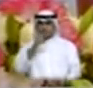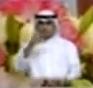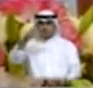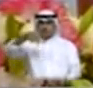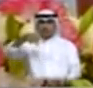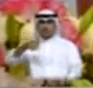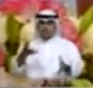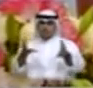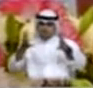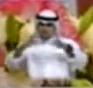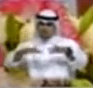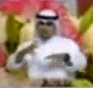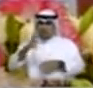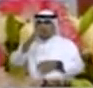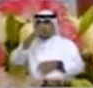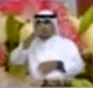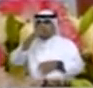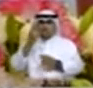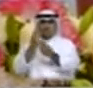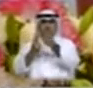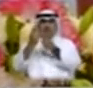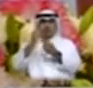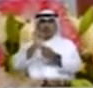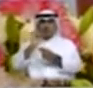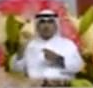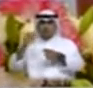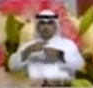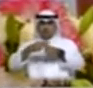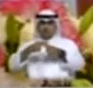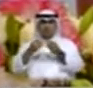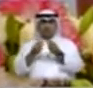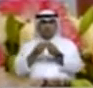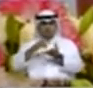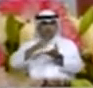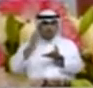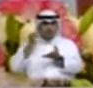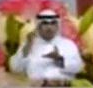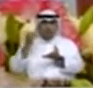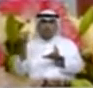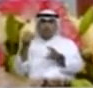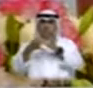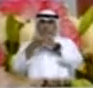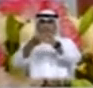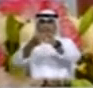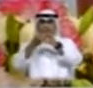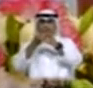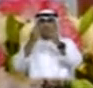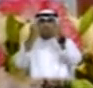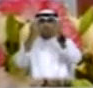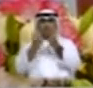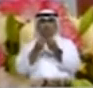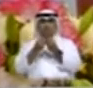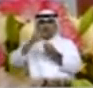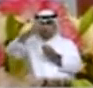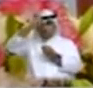العلاقات العربية التركية وامتدادها وشمولها في شتى المجالات الموثقة عراها